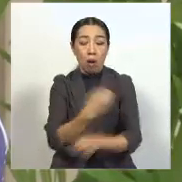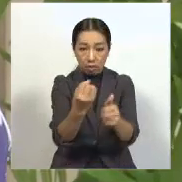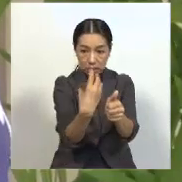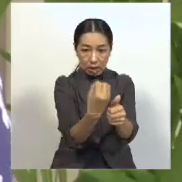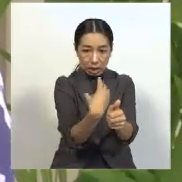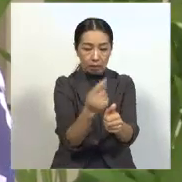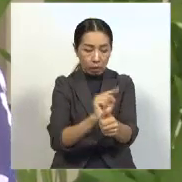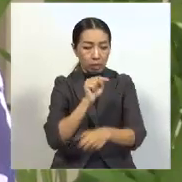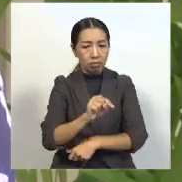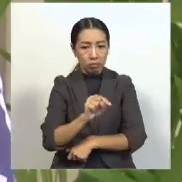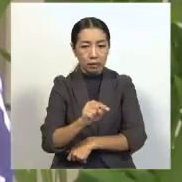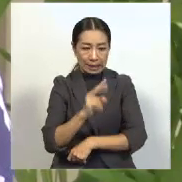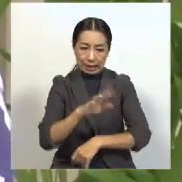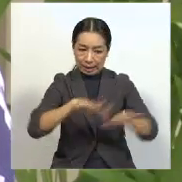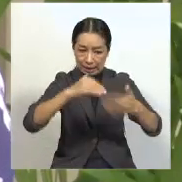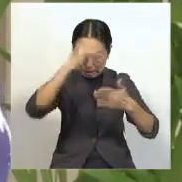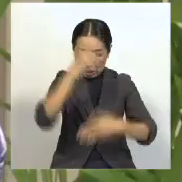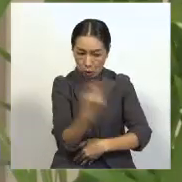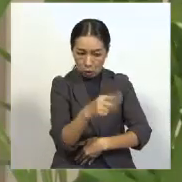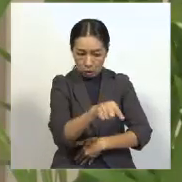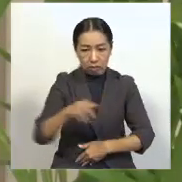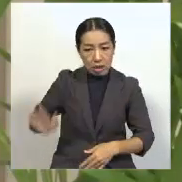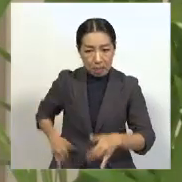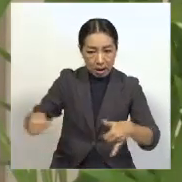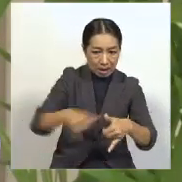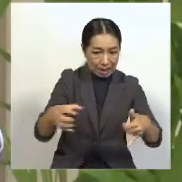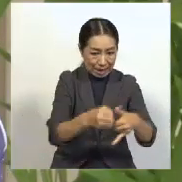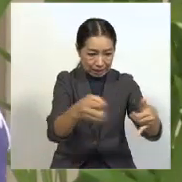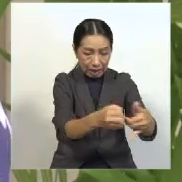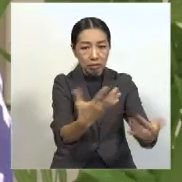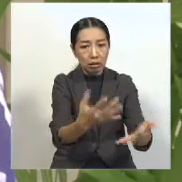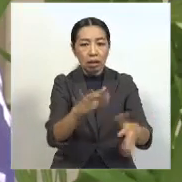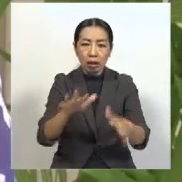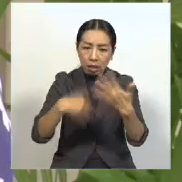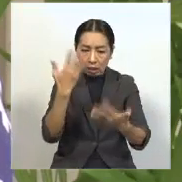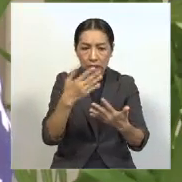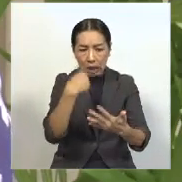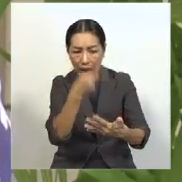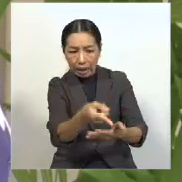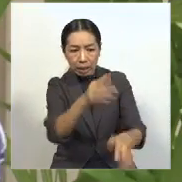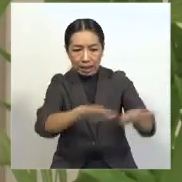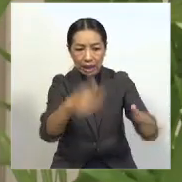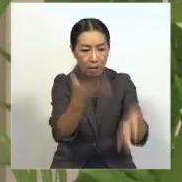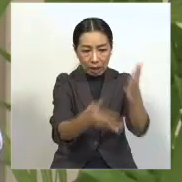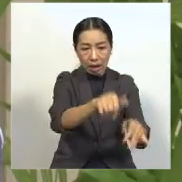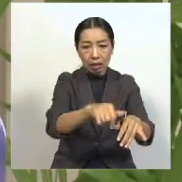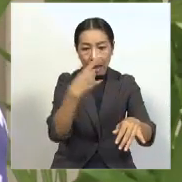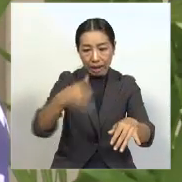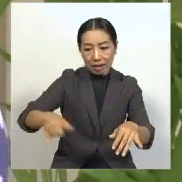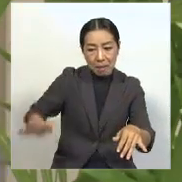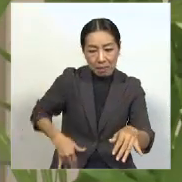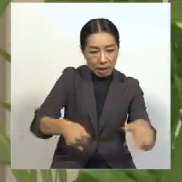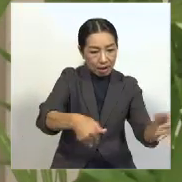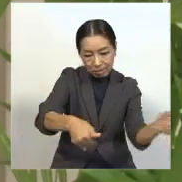าให้พาเด็กที่มีส่วนเกี่ยวข้องหรือว่าสงสัยว่าจะสัมผัสกับสุนัข